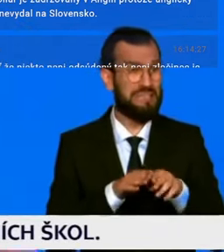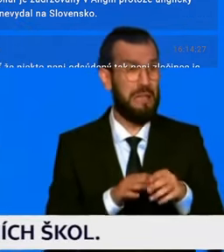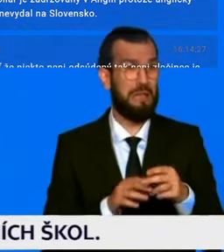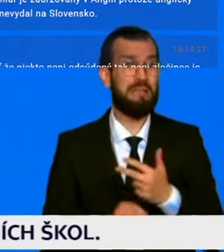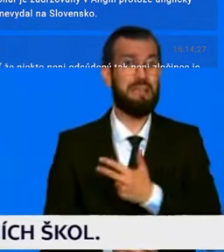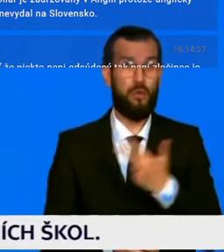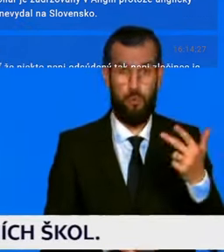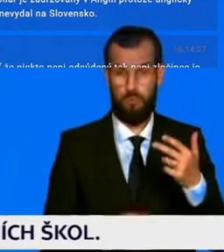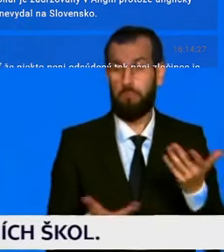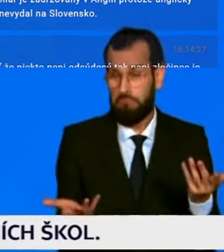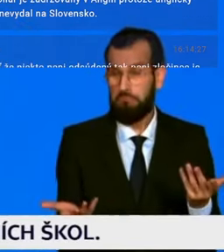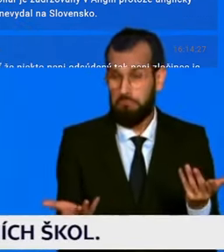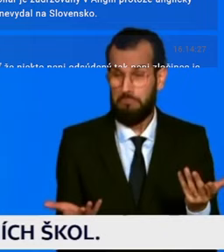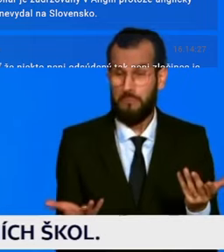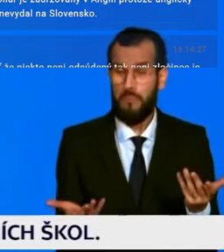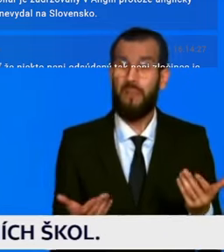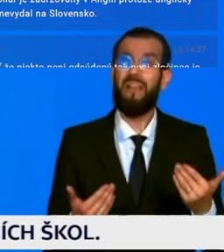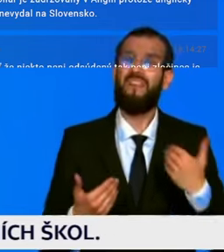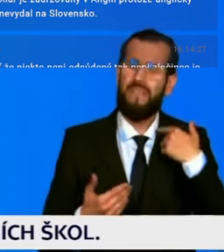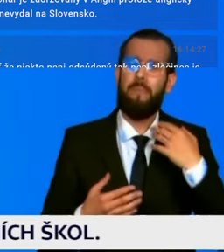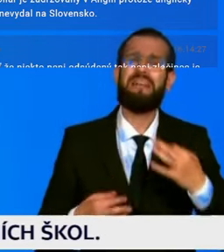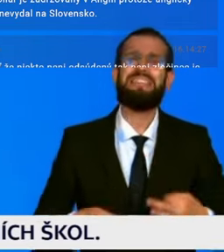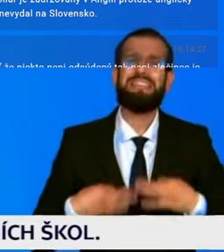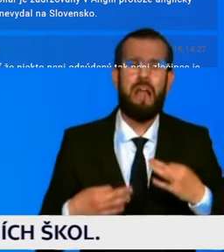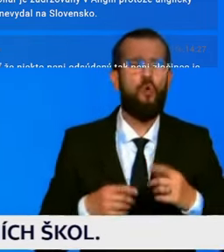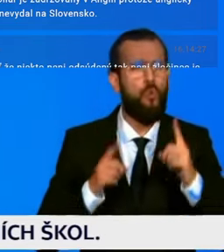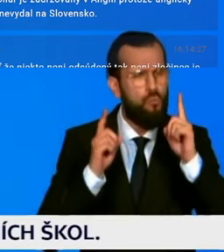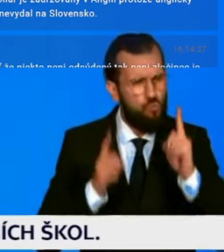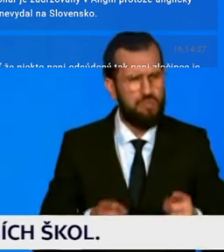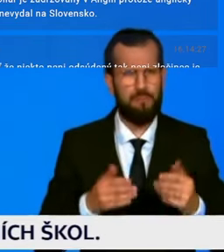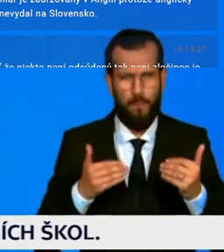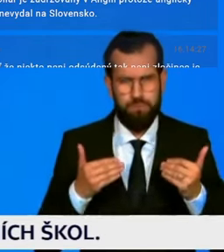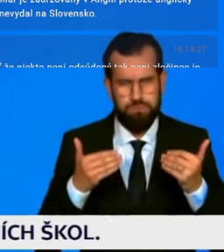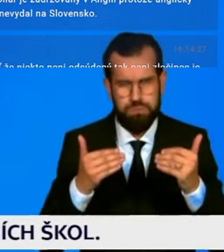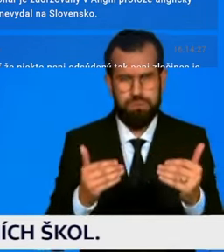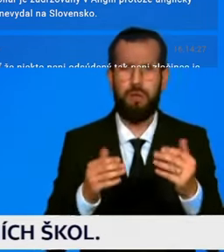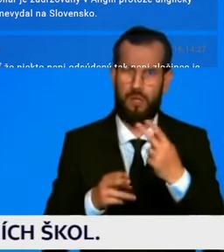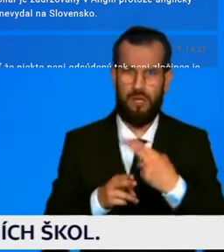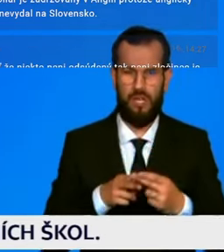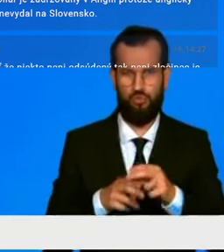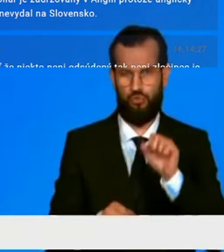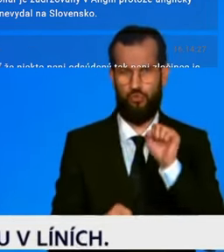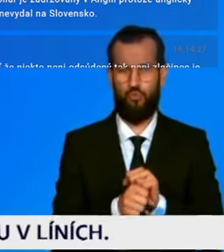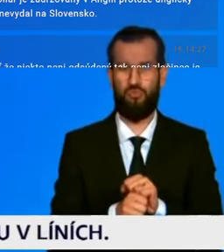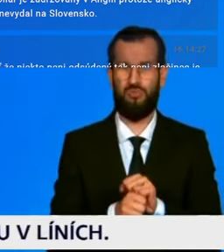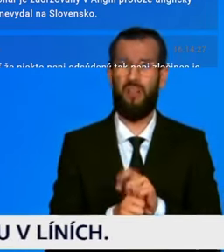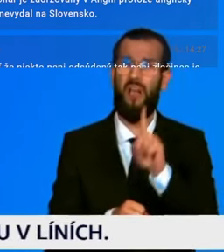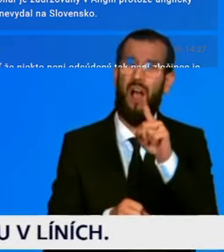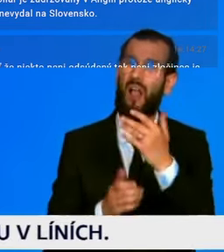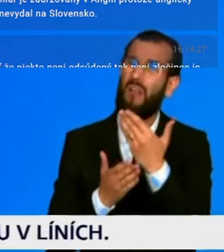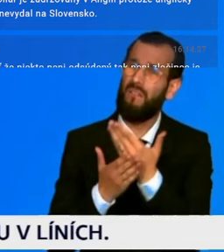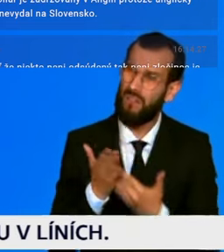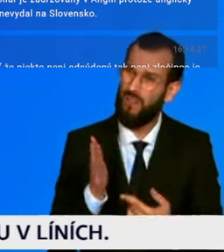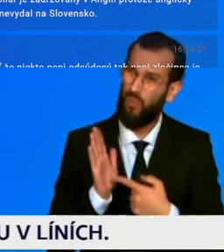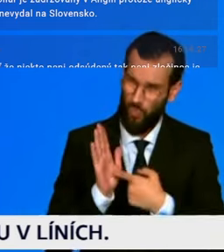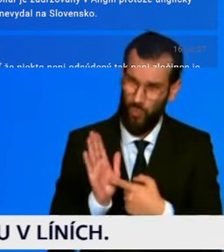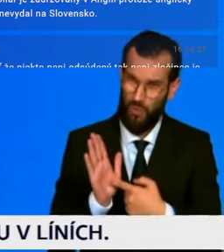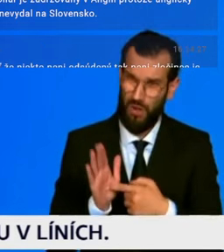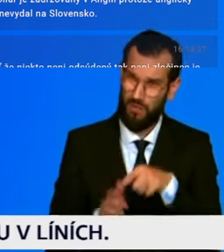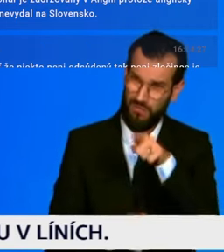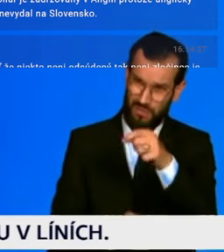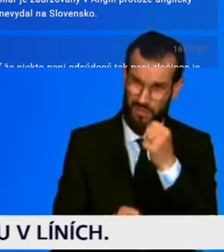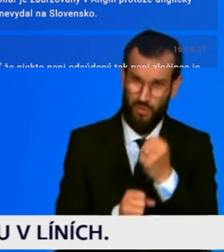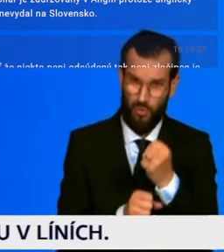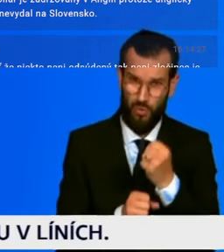vizitka beriem Jednoducho to že v zdravotníctve sa musia veci pohnúť dopredu ale vizitka A to akým spôsobom Vy ste